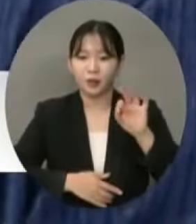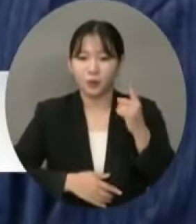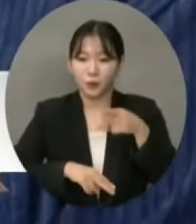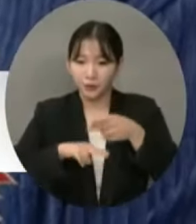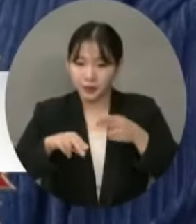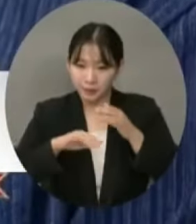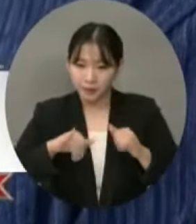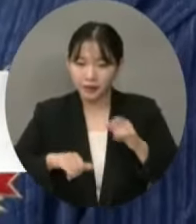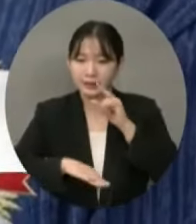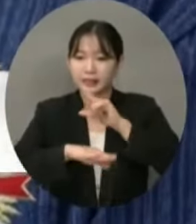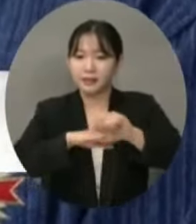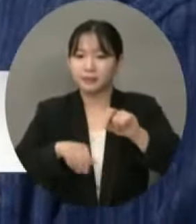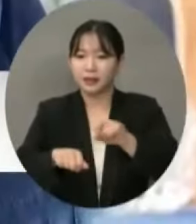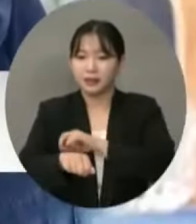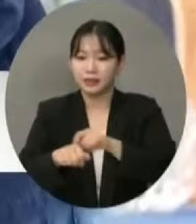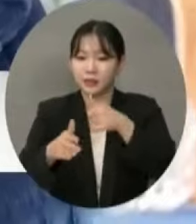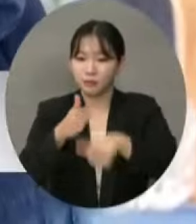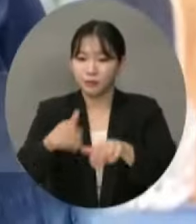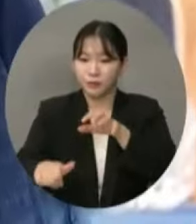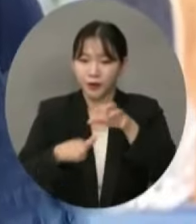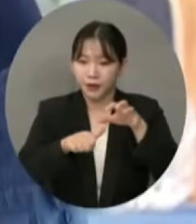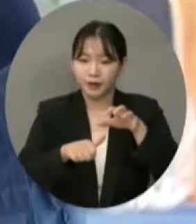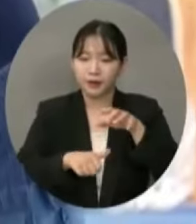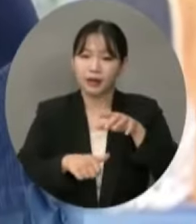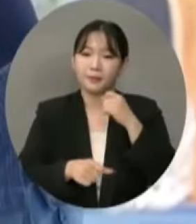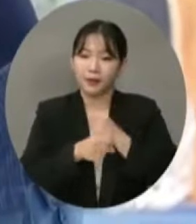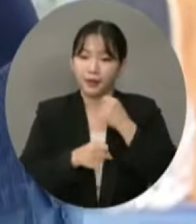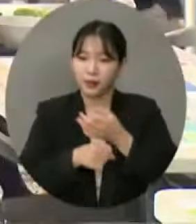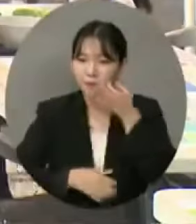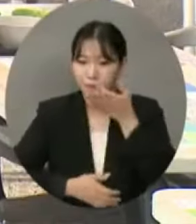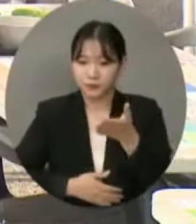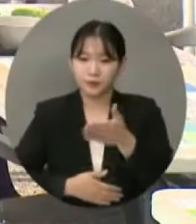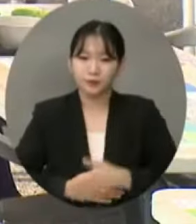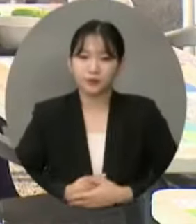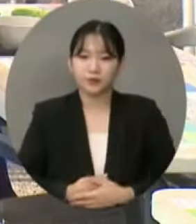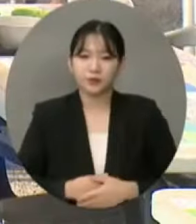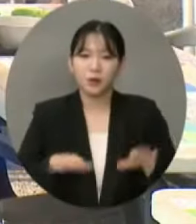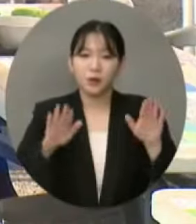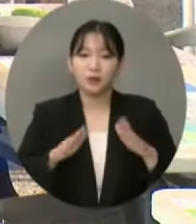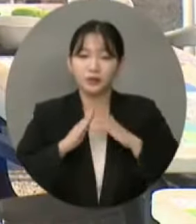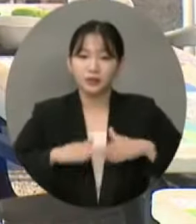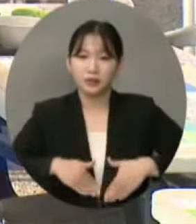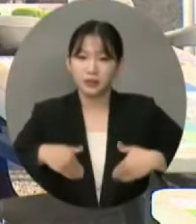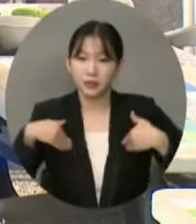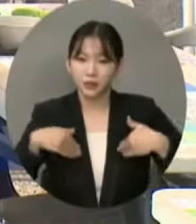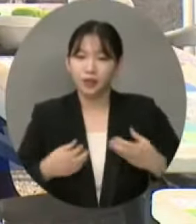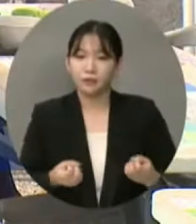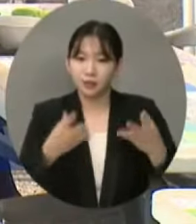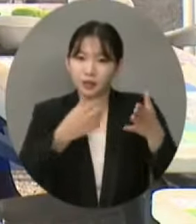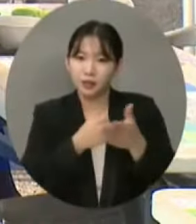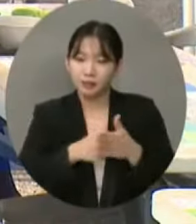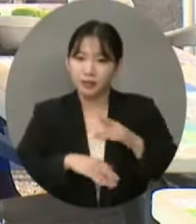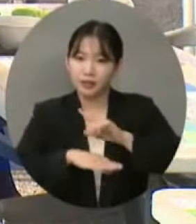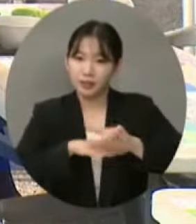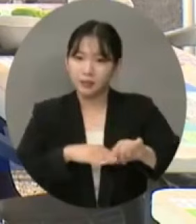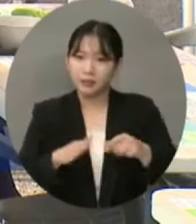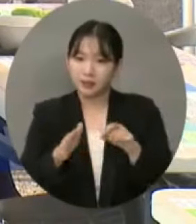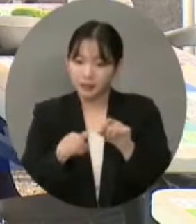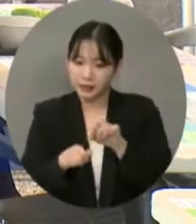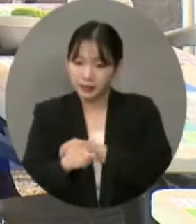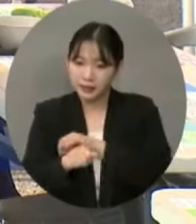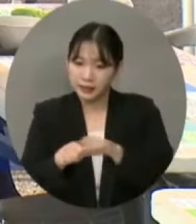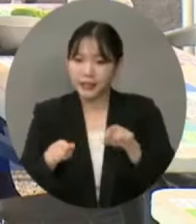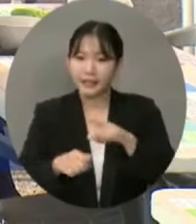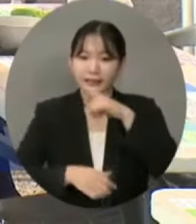활용한 짜장면을 관광객에게 소개하는 시간도 진행됐습니다. 오늘은 남도 음식 축제라서 지역 특산으로